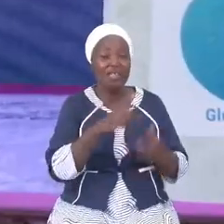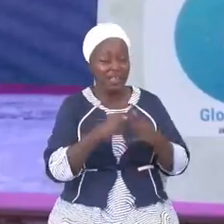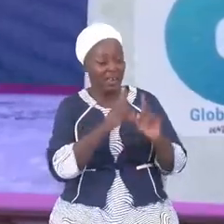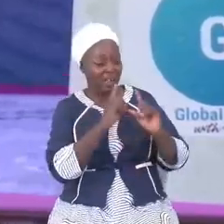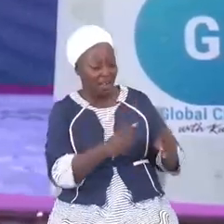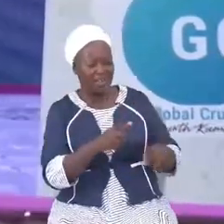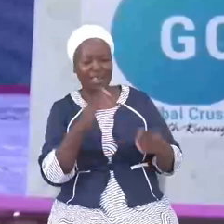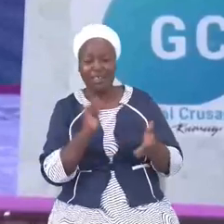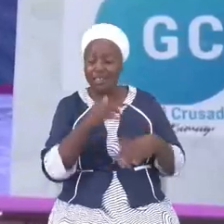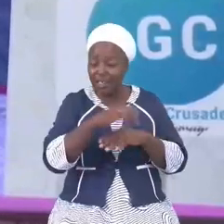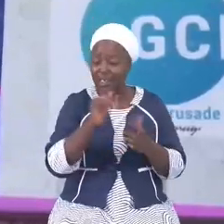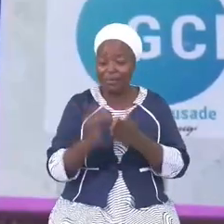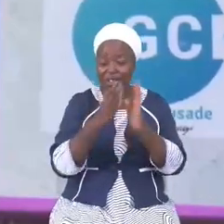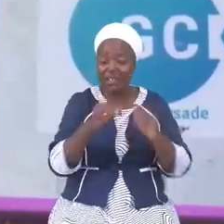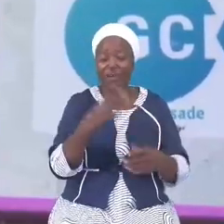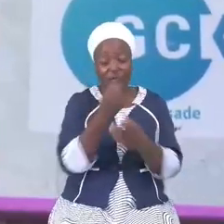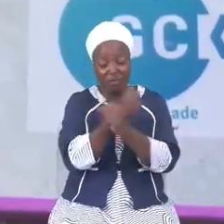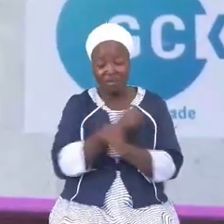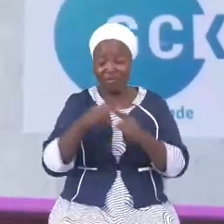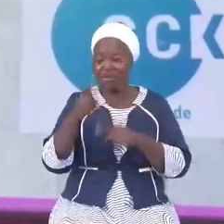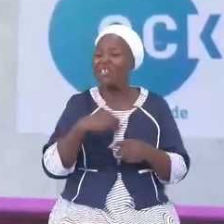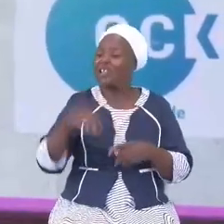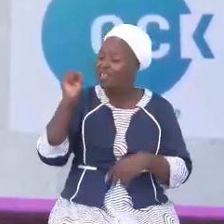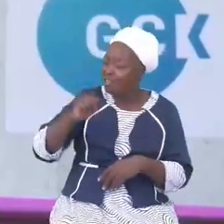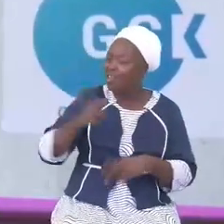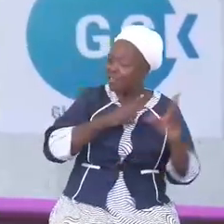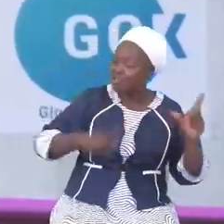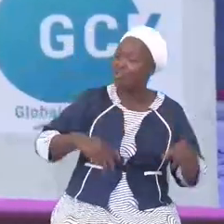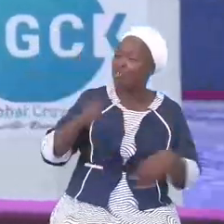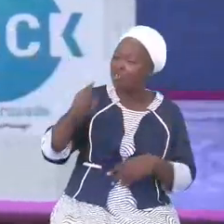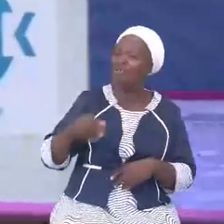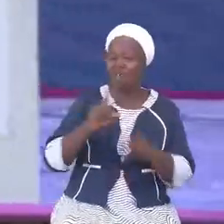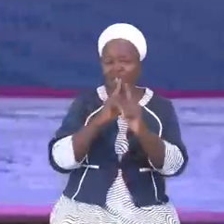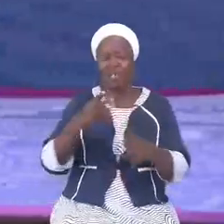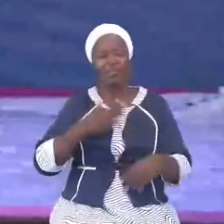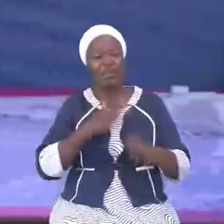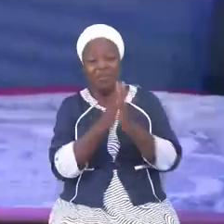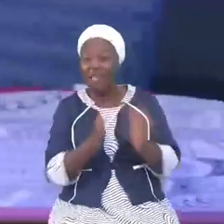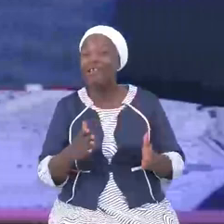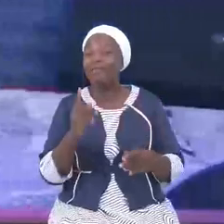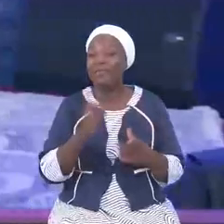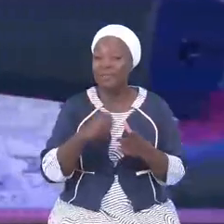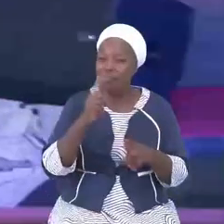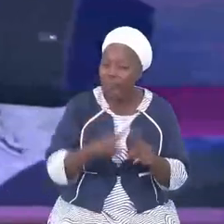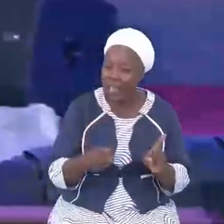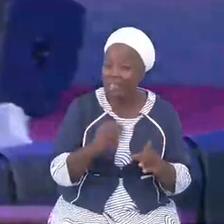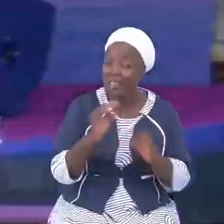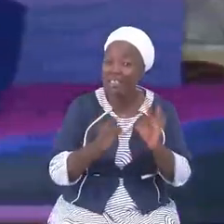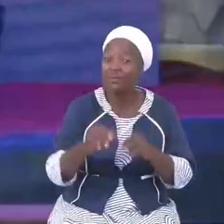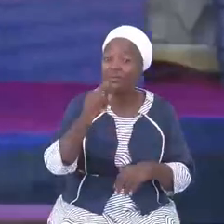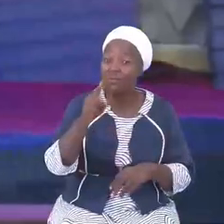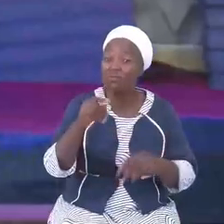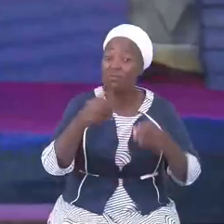prière. S'il envoie le messager d'amour, et tu dis oui Seigneur, il va exaucer ta prière. Mais, si tu es allé très